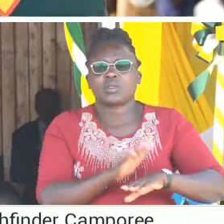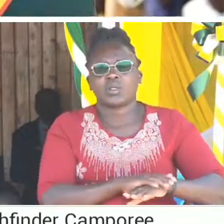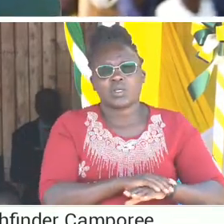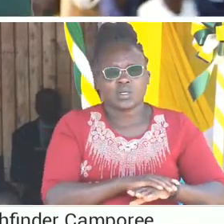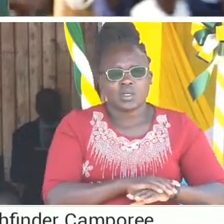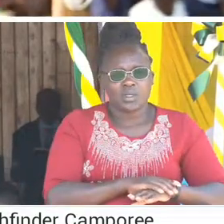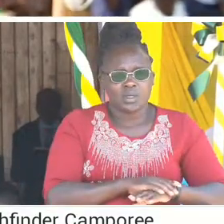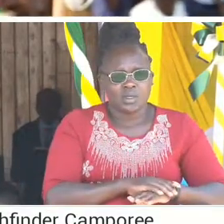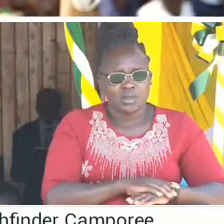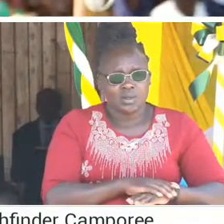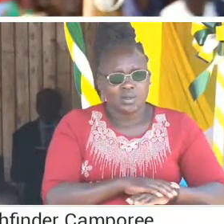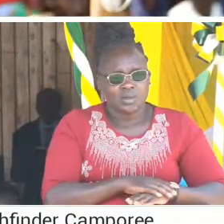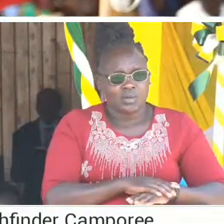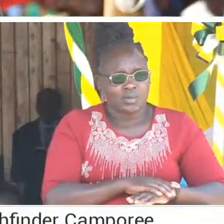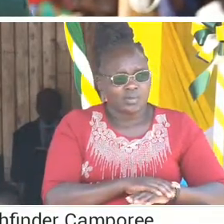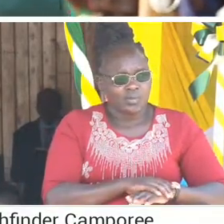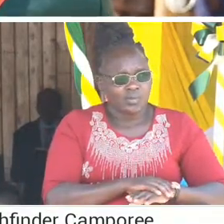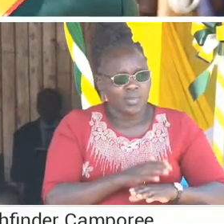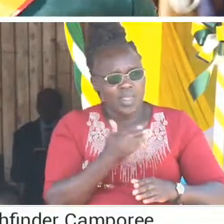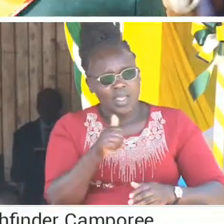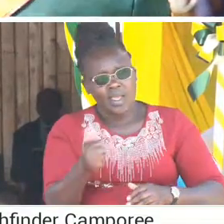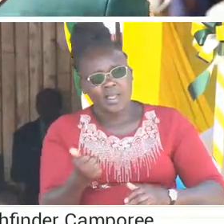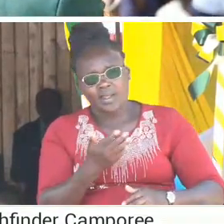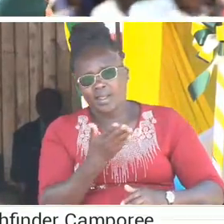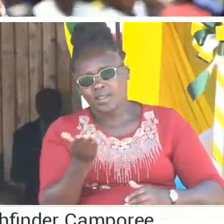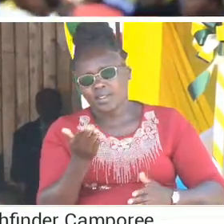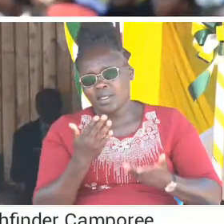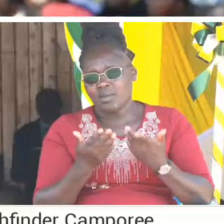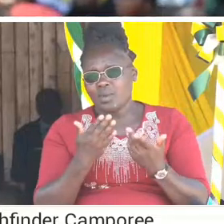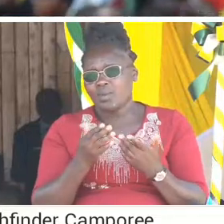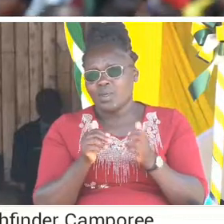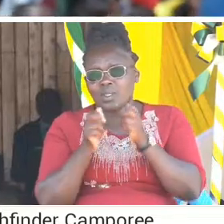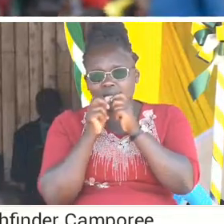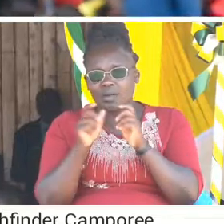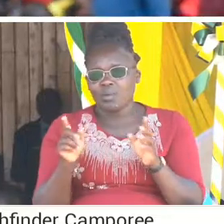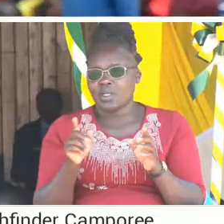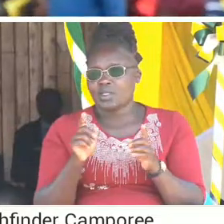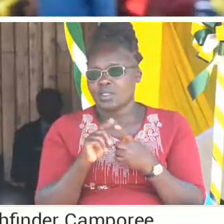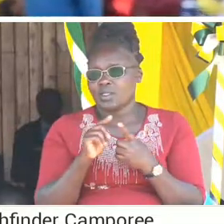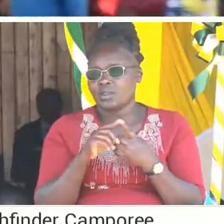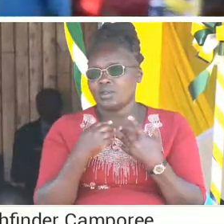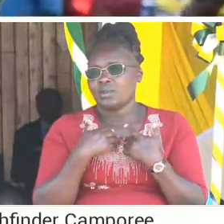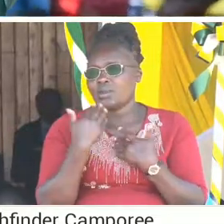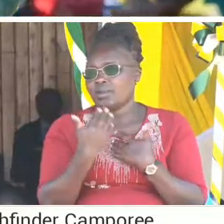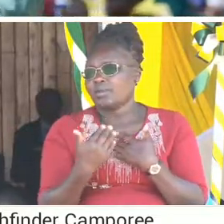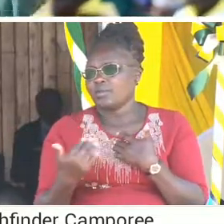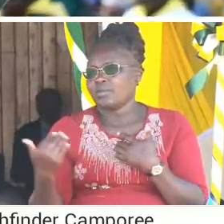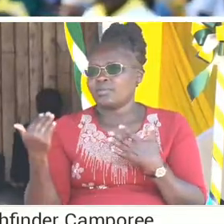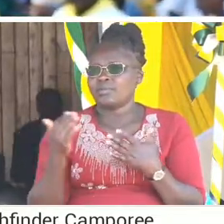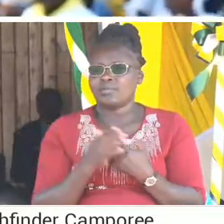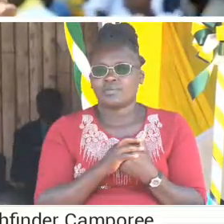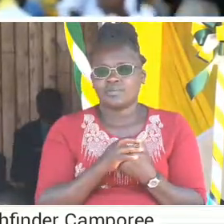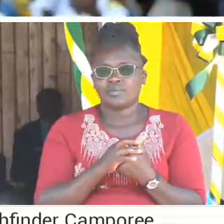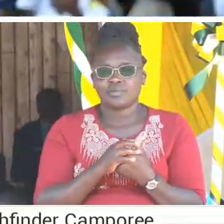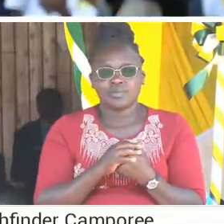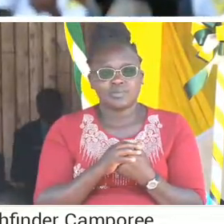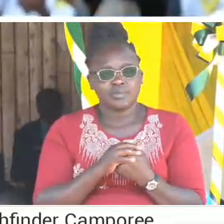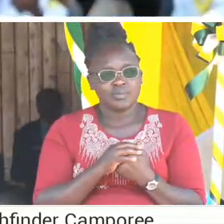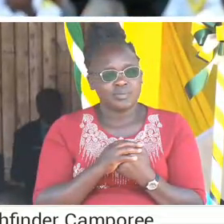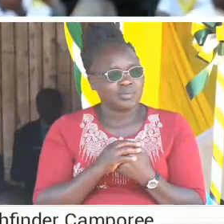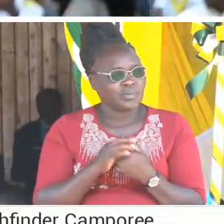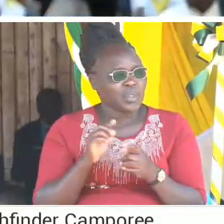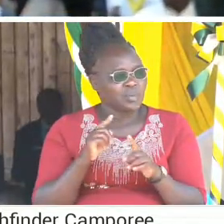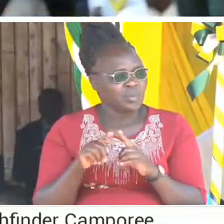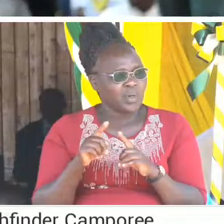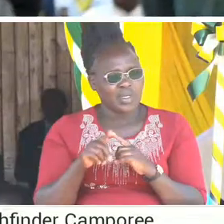watoto. Ana watoto vizuri. Wa kiume na wa kike. Lakini shida ni kwamba hao watoto hawaleleki.